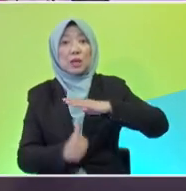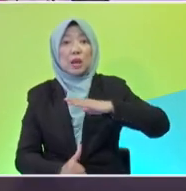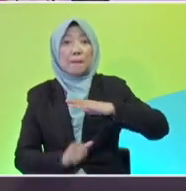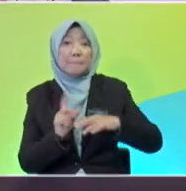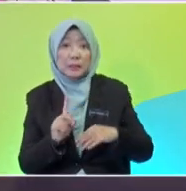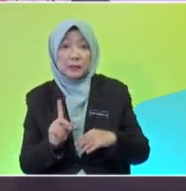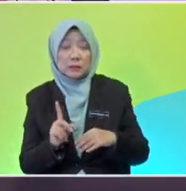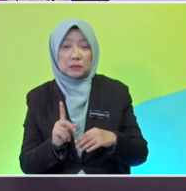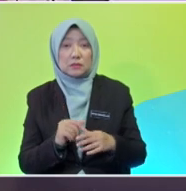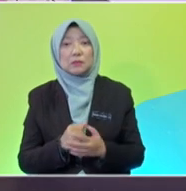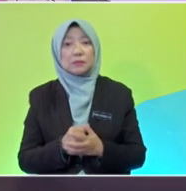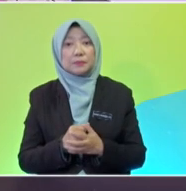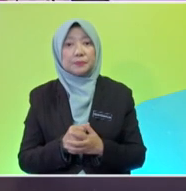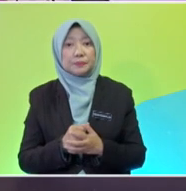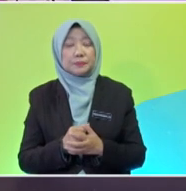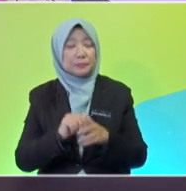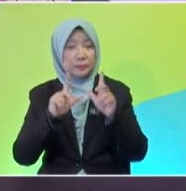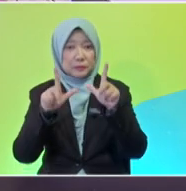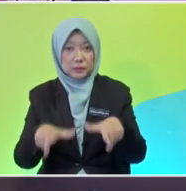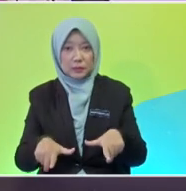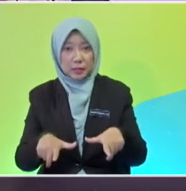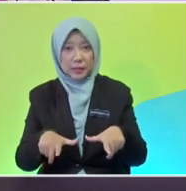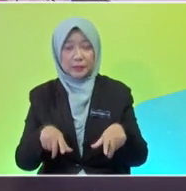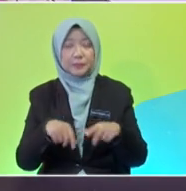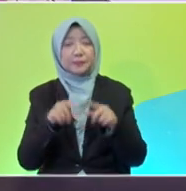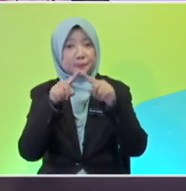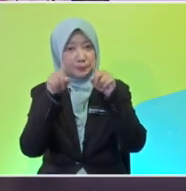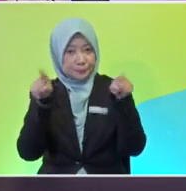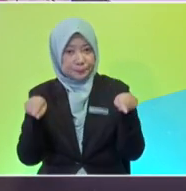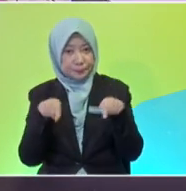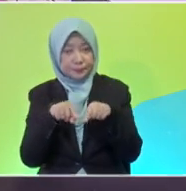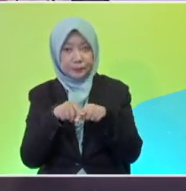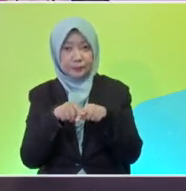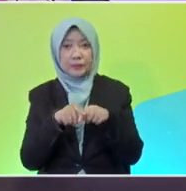di rumah untuk letakkan di bagian yang betul ambulans